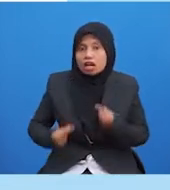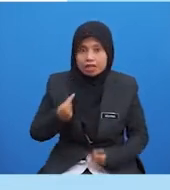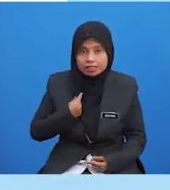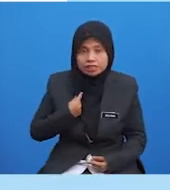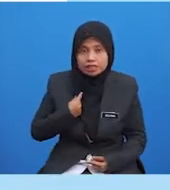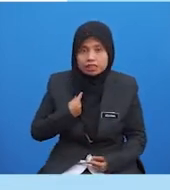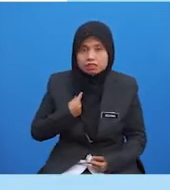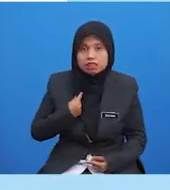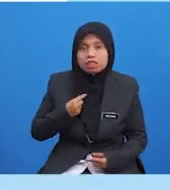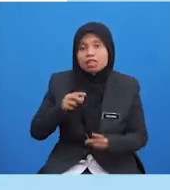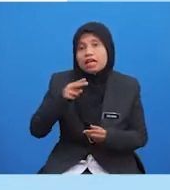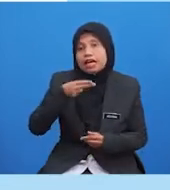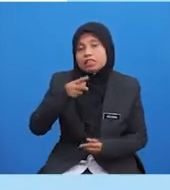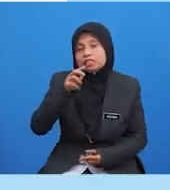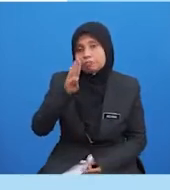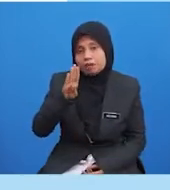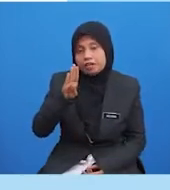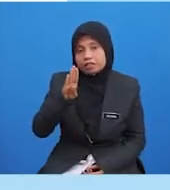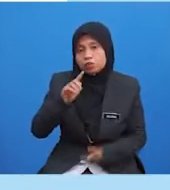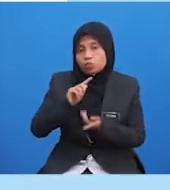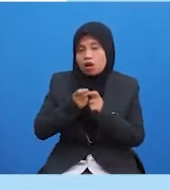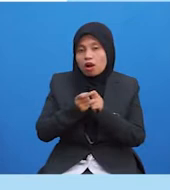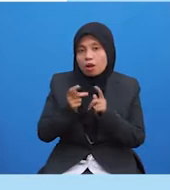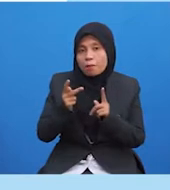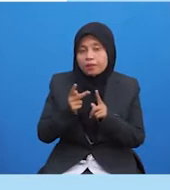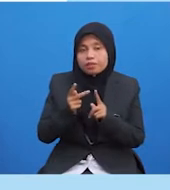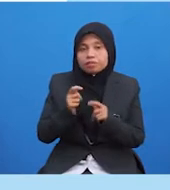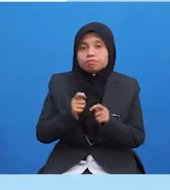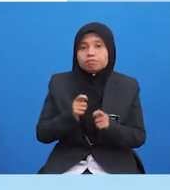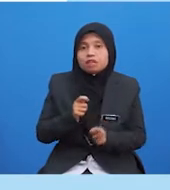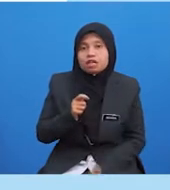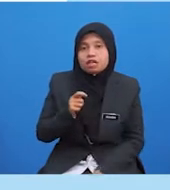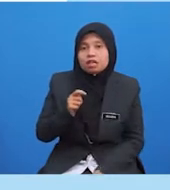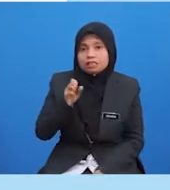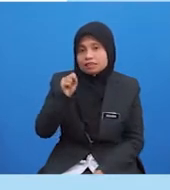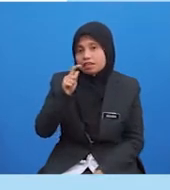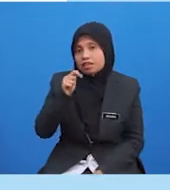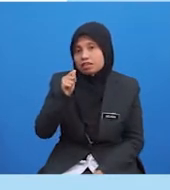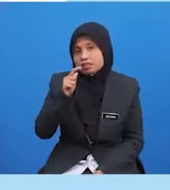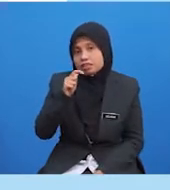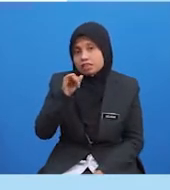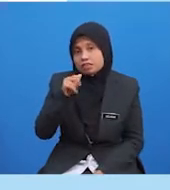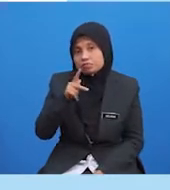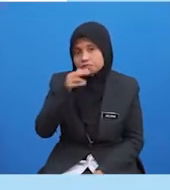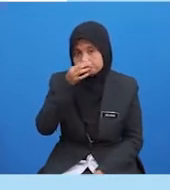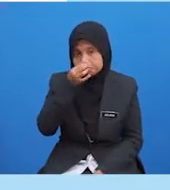position keempat, tag H4 telah ditukar kepada static.